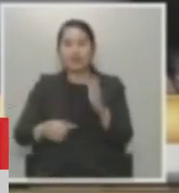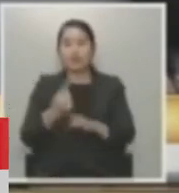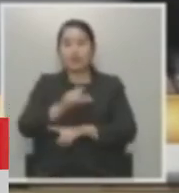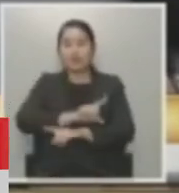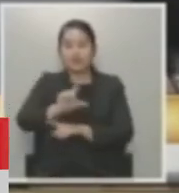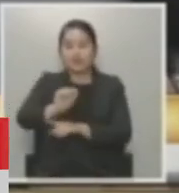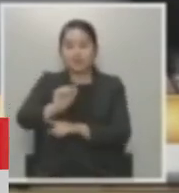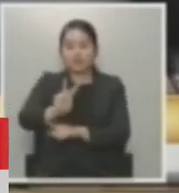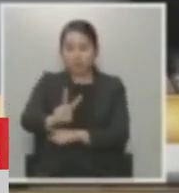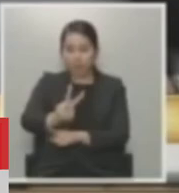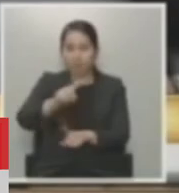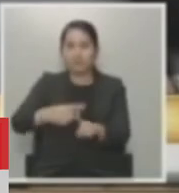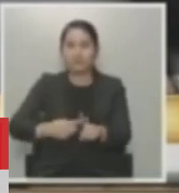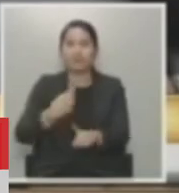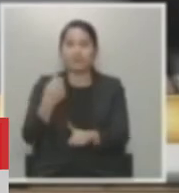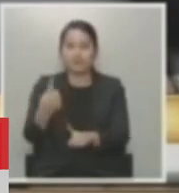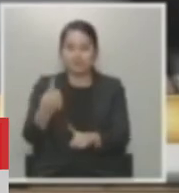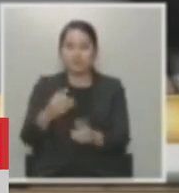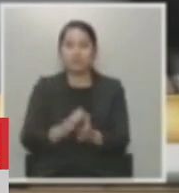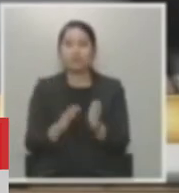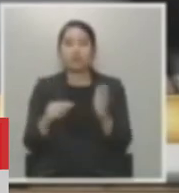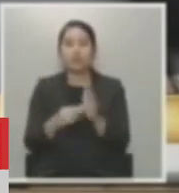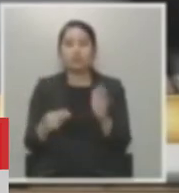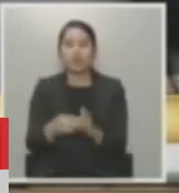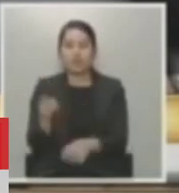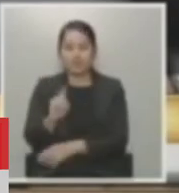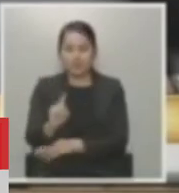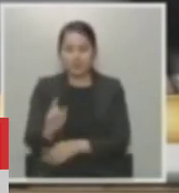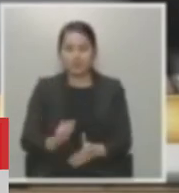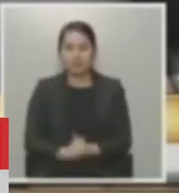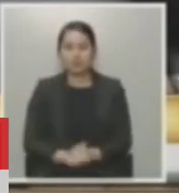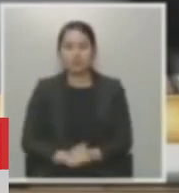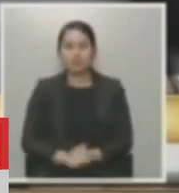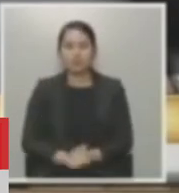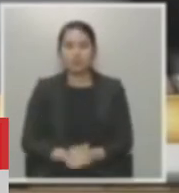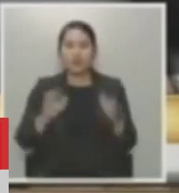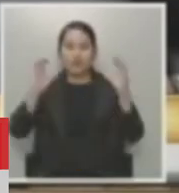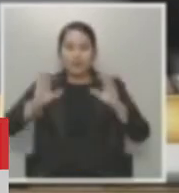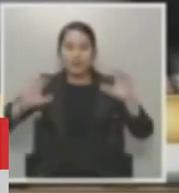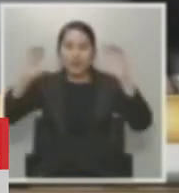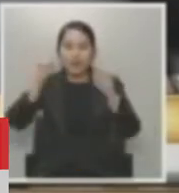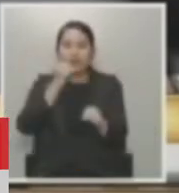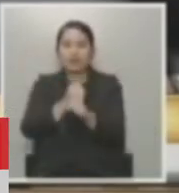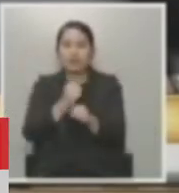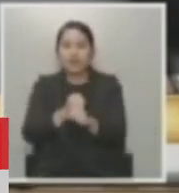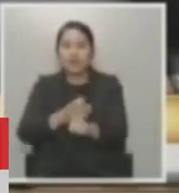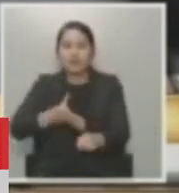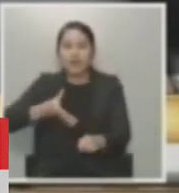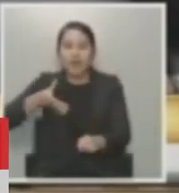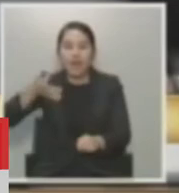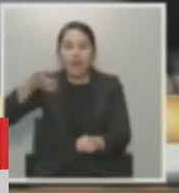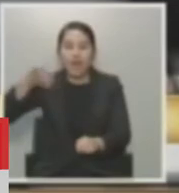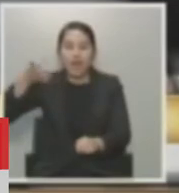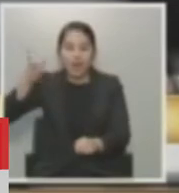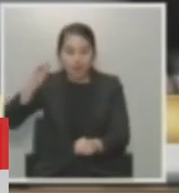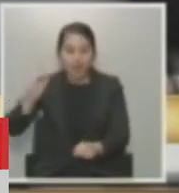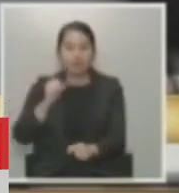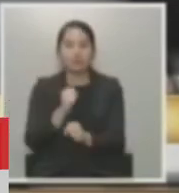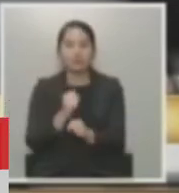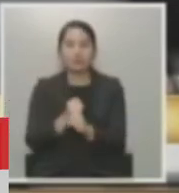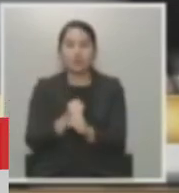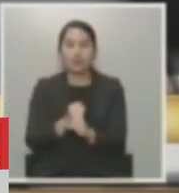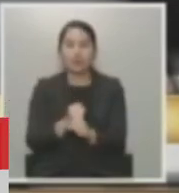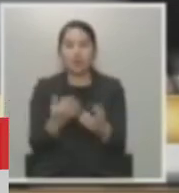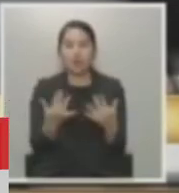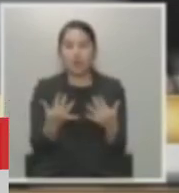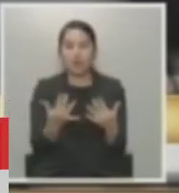คมที่ผ่านมานี้นั่นหมายถึงอะไรคะรัฐบาลทำงานล่าช้ามากผ่านไปเกือบ20